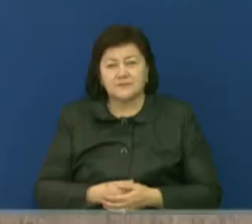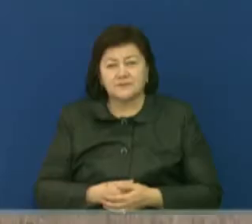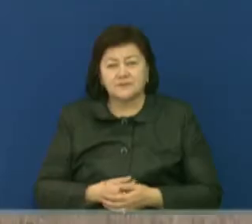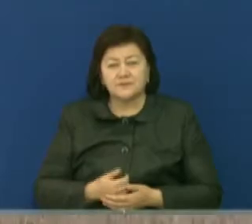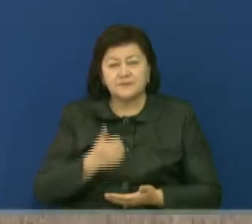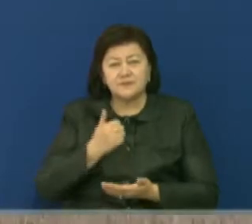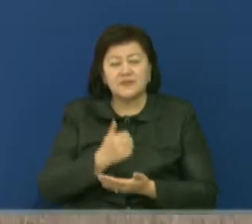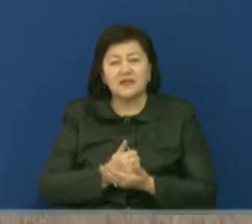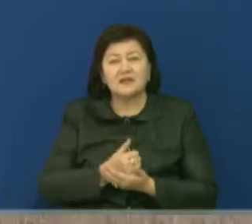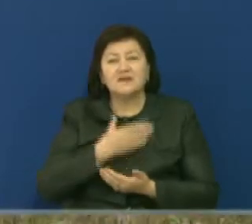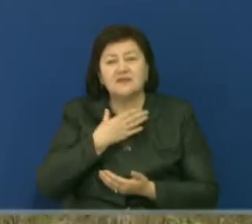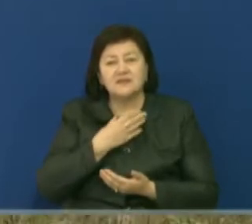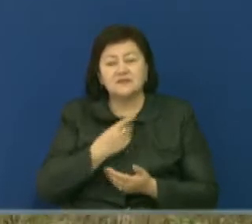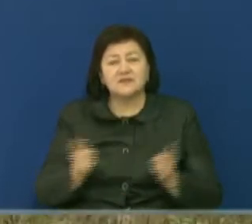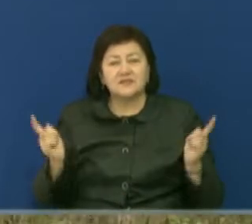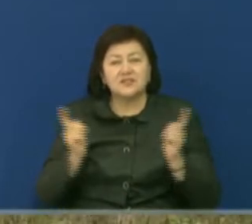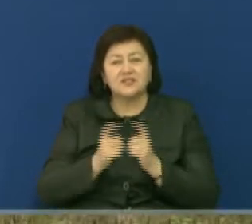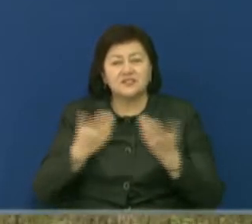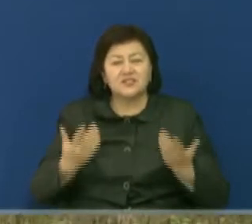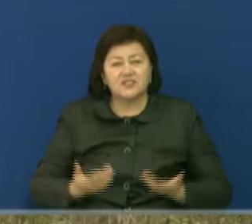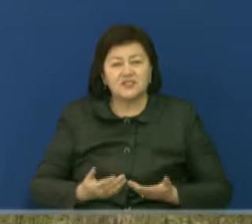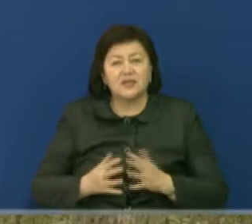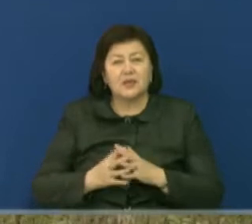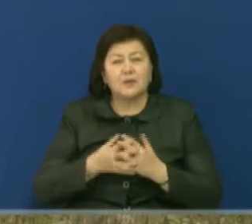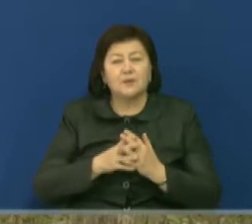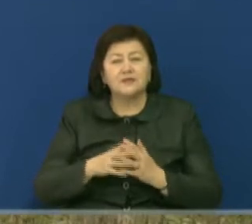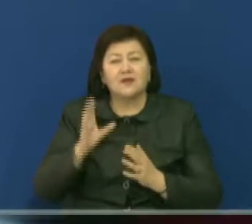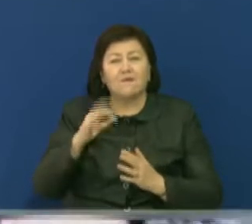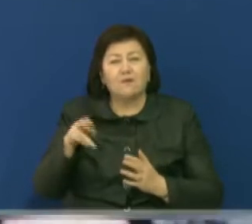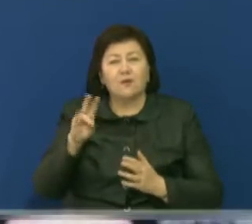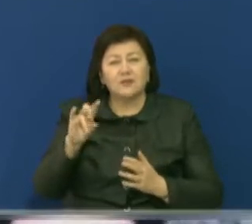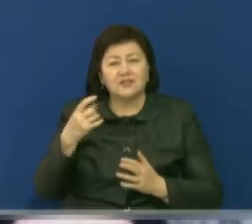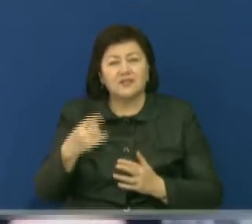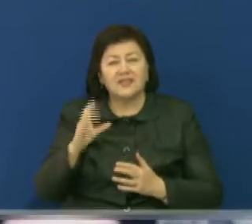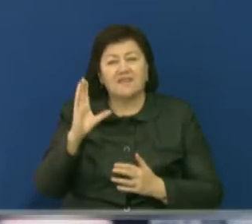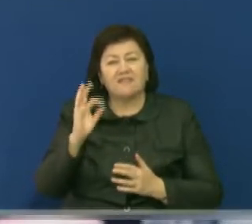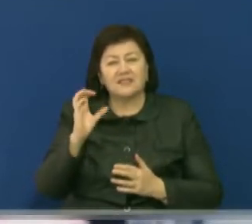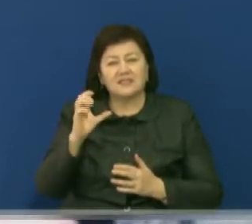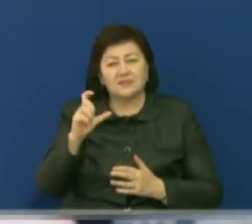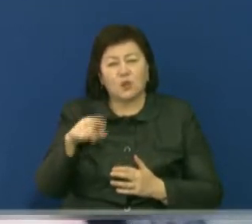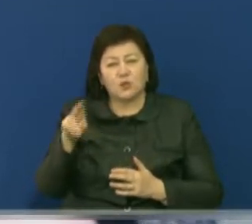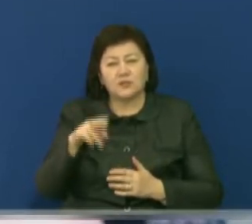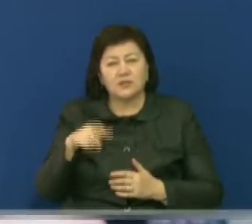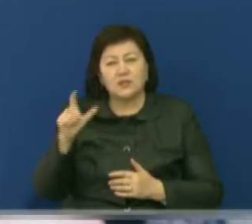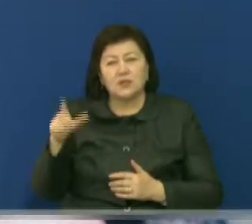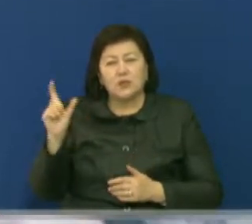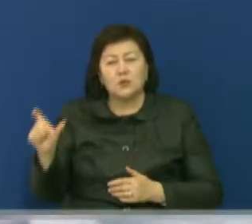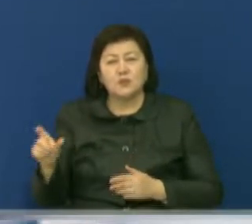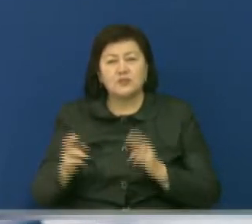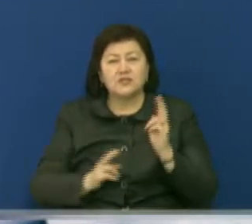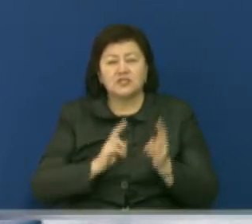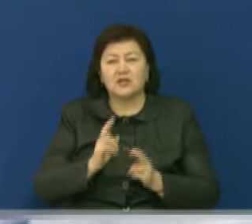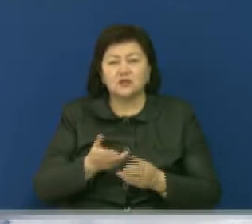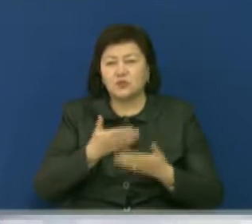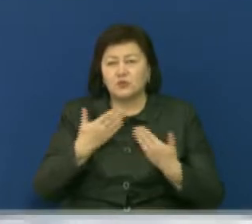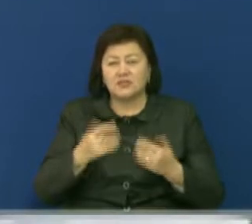Аким Семей Нурымбет Сактаганов встретился с жителями поселков Восход и Водный, передает городской инфоцентр. Люди жалуются на отсутствие детского